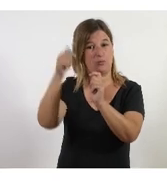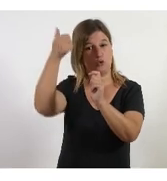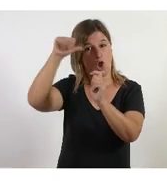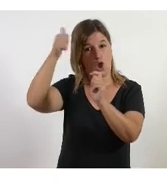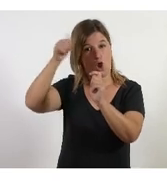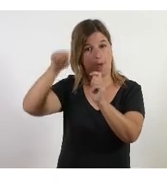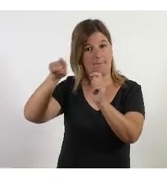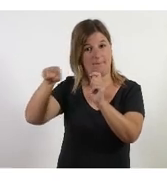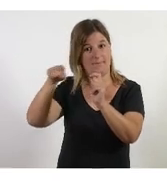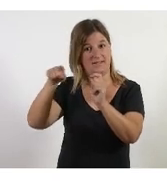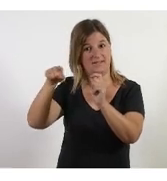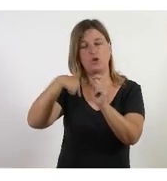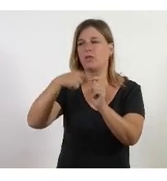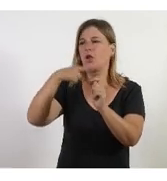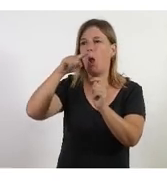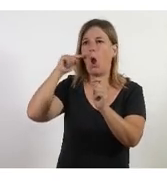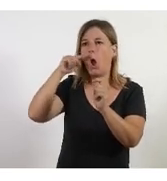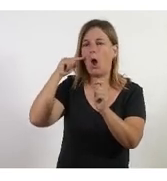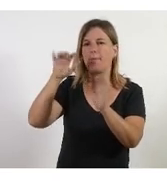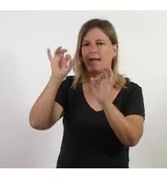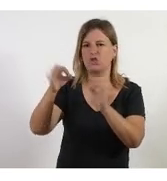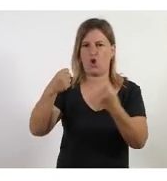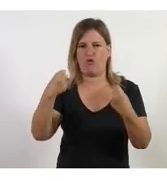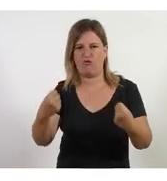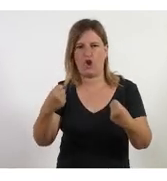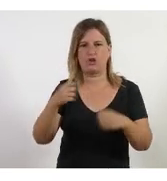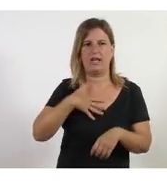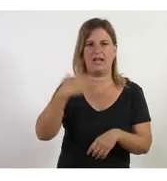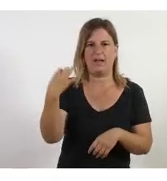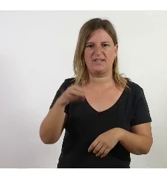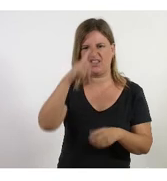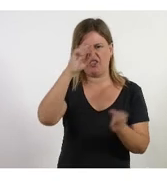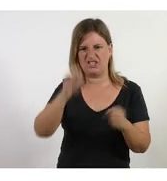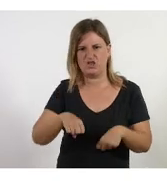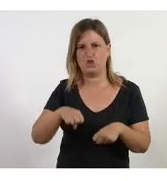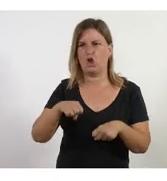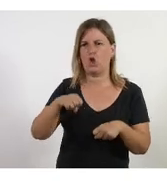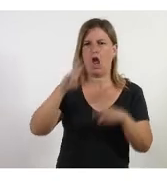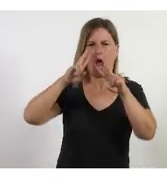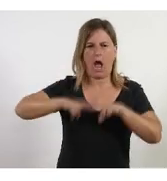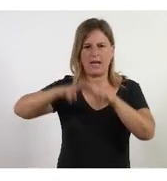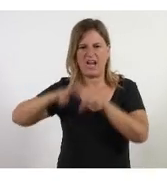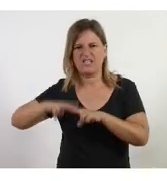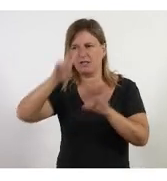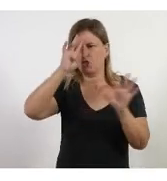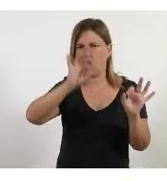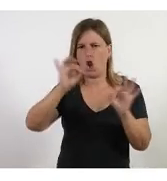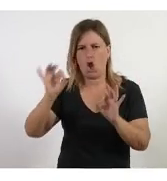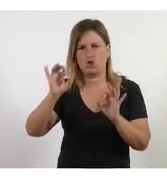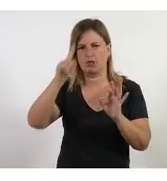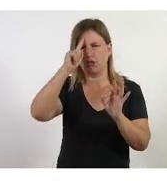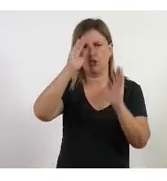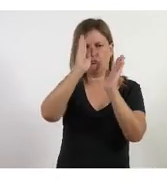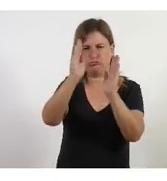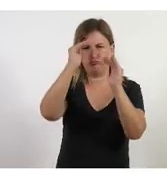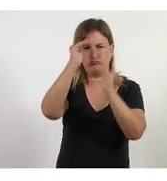hem dit que els homes són, són forts, tenen capacitat de decisió, són analítics, són lògics, són racionals. No?